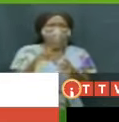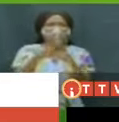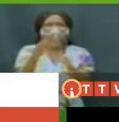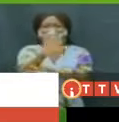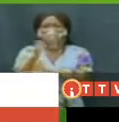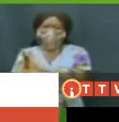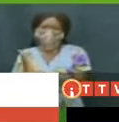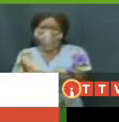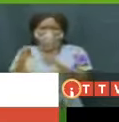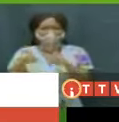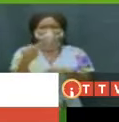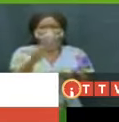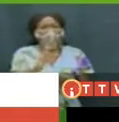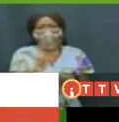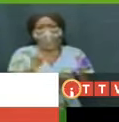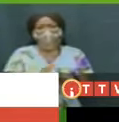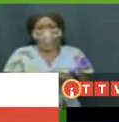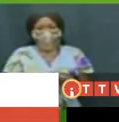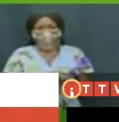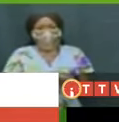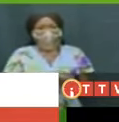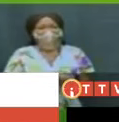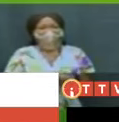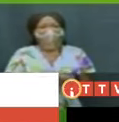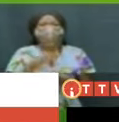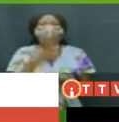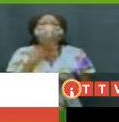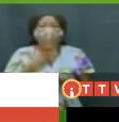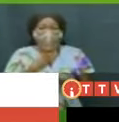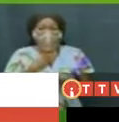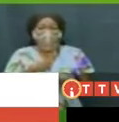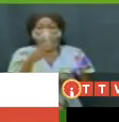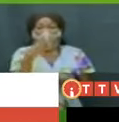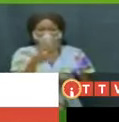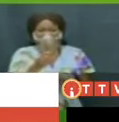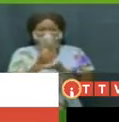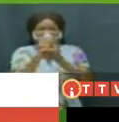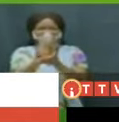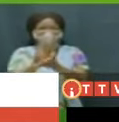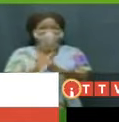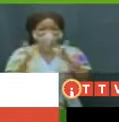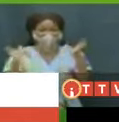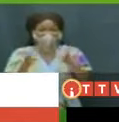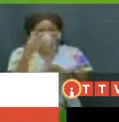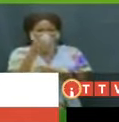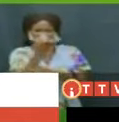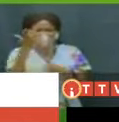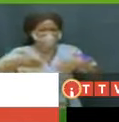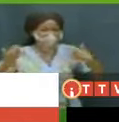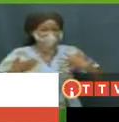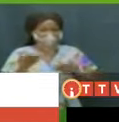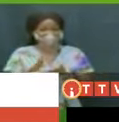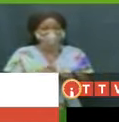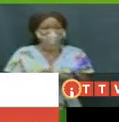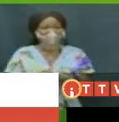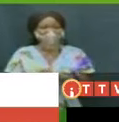siyana adziko lino. Chomwe tingatene kuti chatithandiza kwakale tikuona zina zosangala tsako.